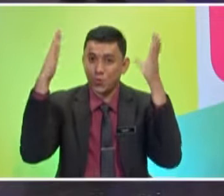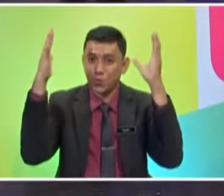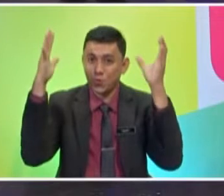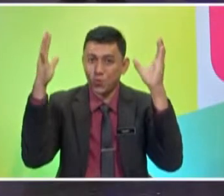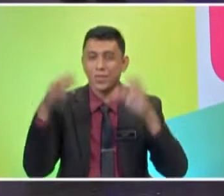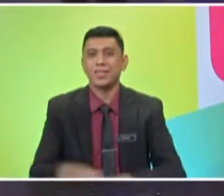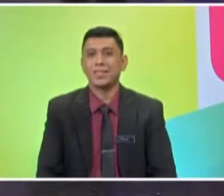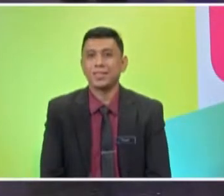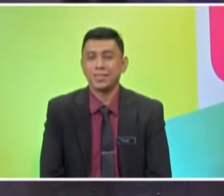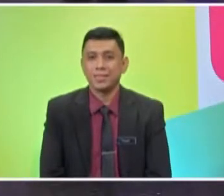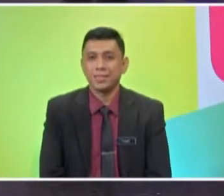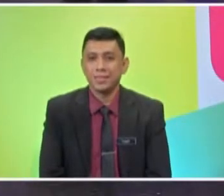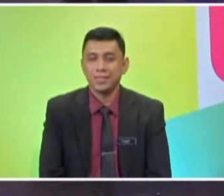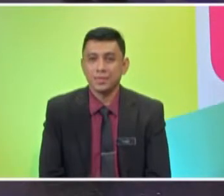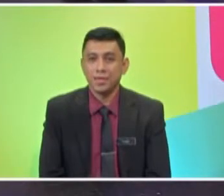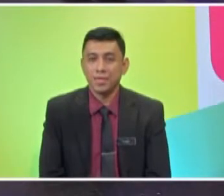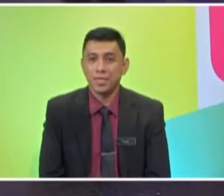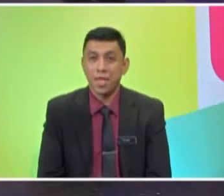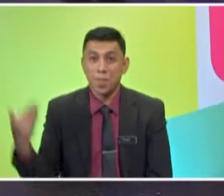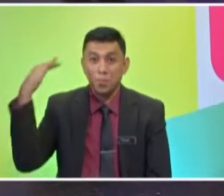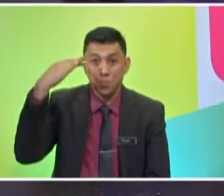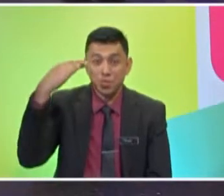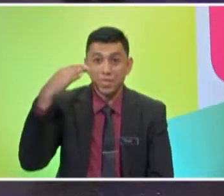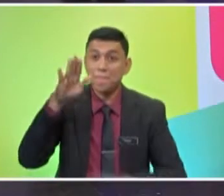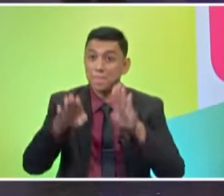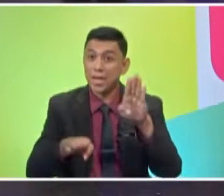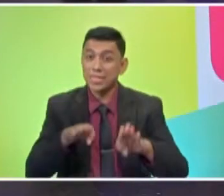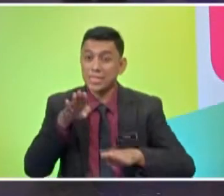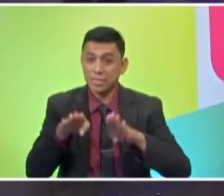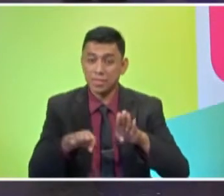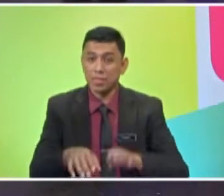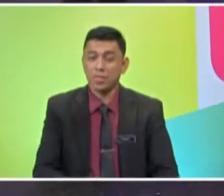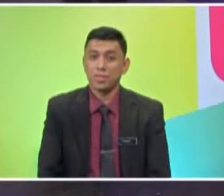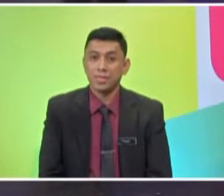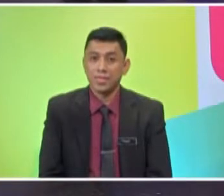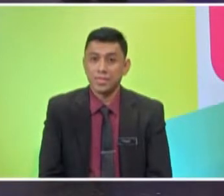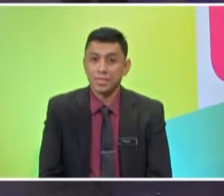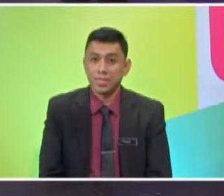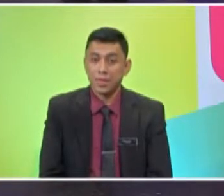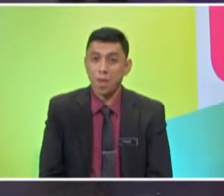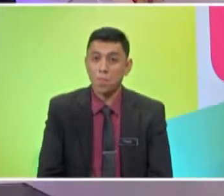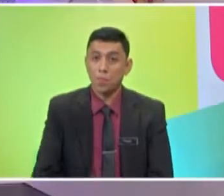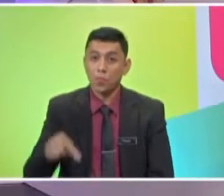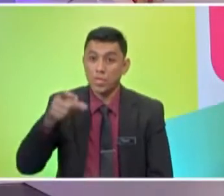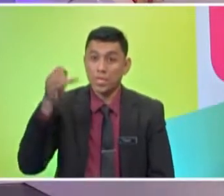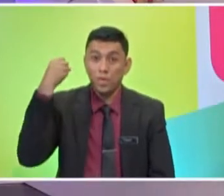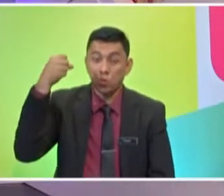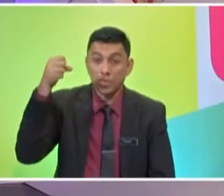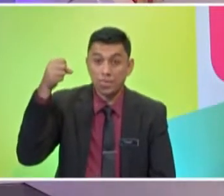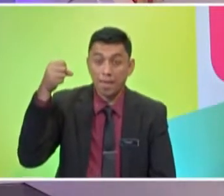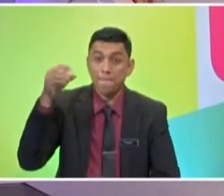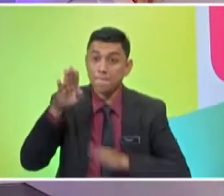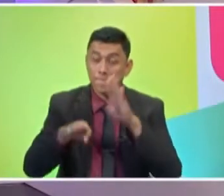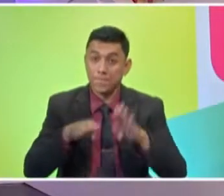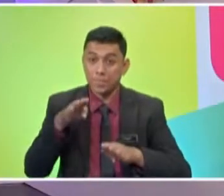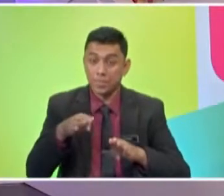Yeay! Bunyi basikal. Loceng bunyi basikal. Kring-kring-kring-kring. Okey.